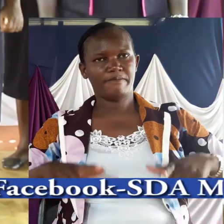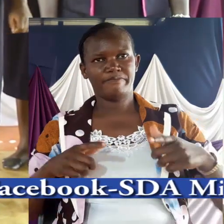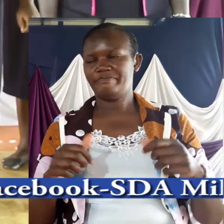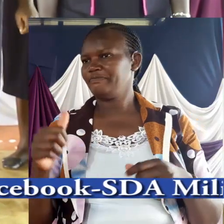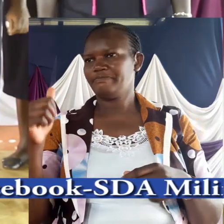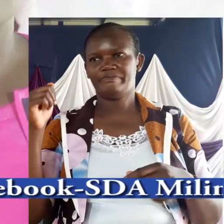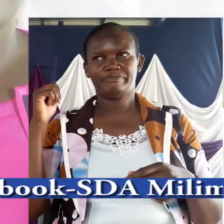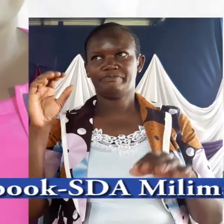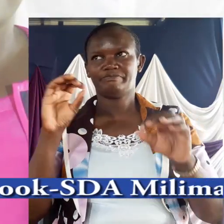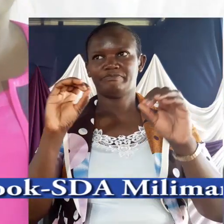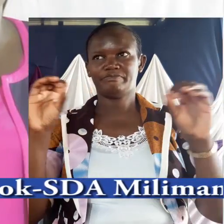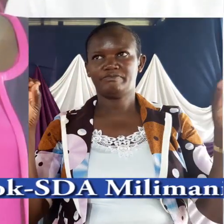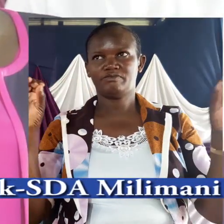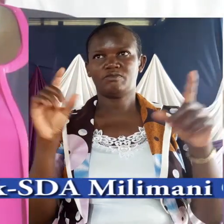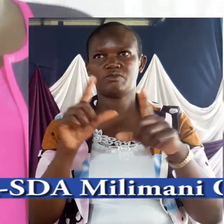Sikata neno.